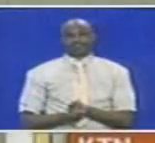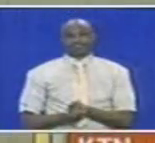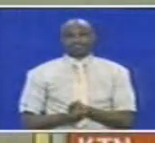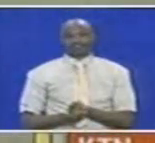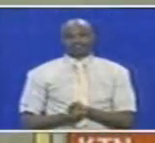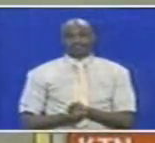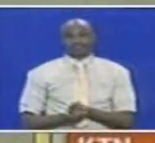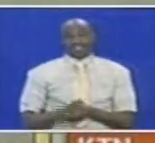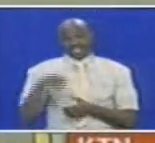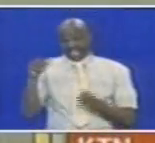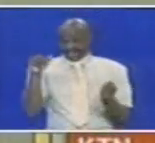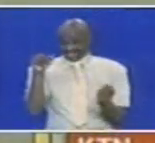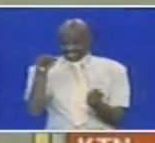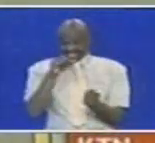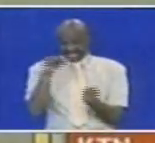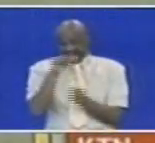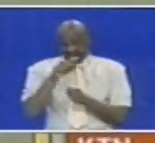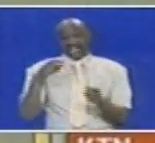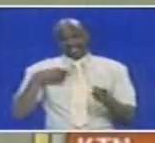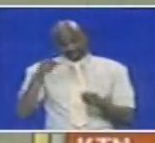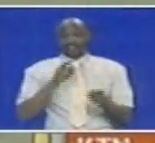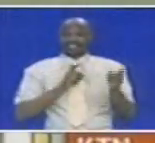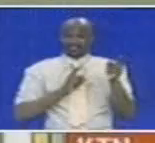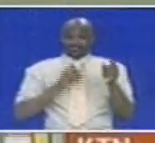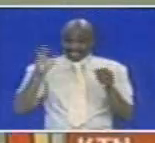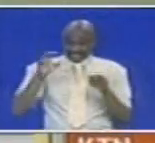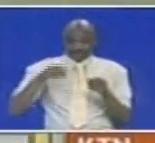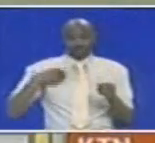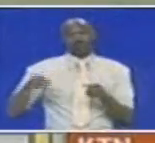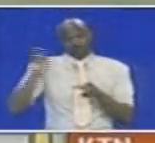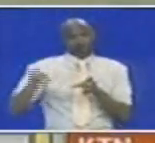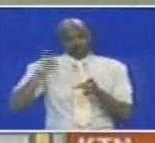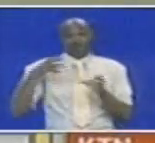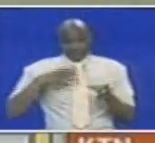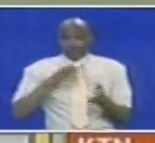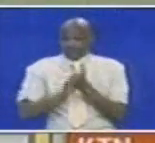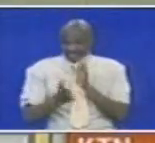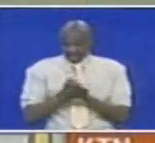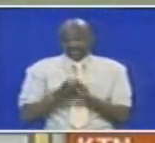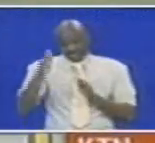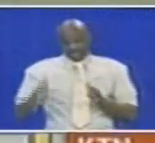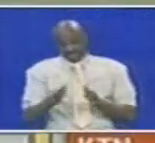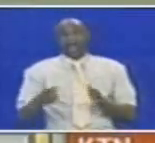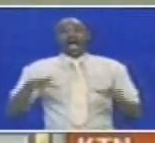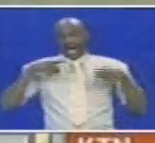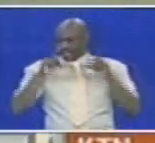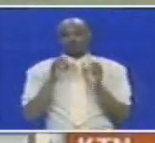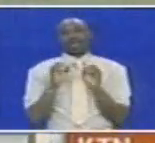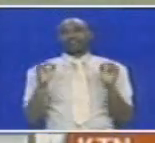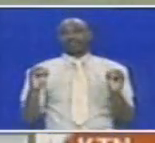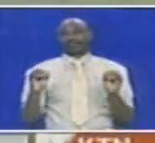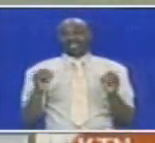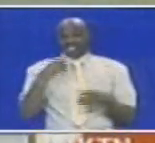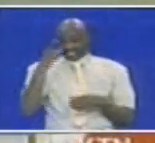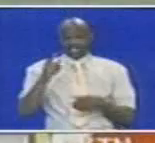Hakuna gari la uchukuzi litakalo ruhusiwa kubeba abiria njiani bila ya kuwepo mkaguzi wa kukagua abiria.